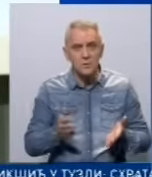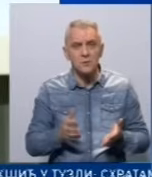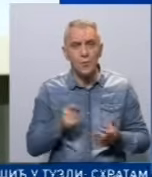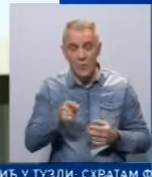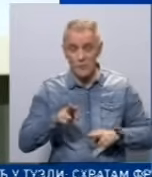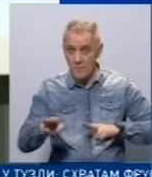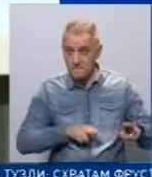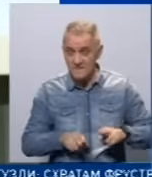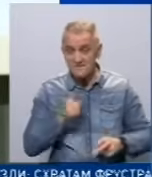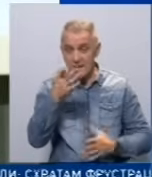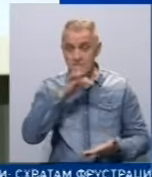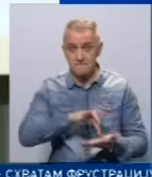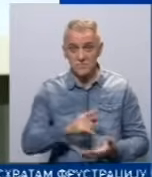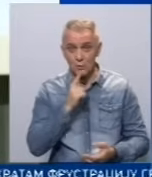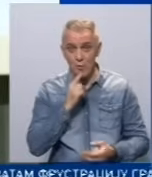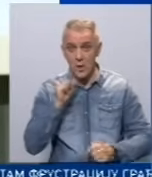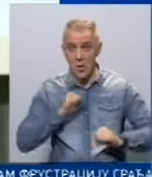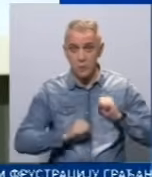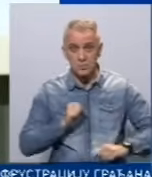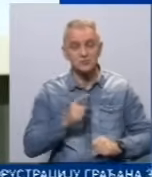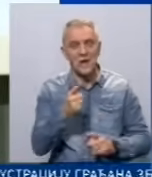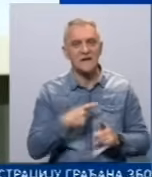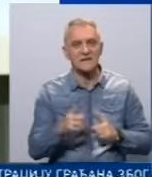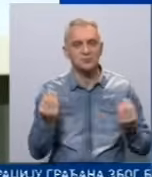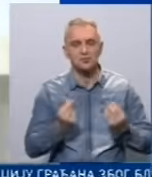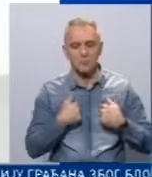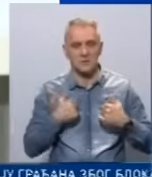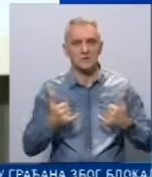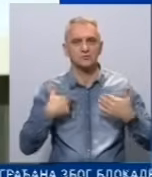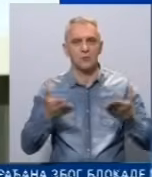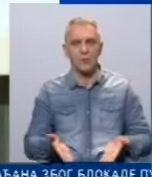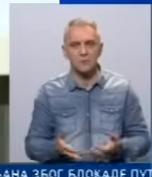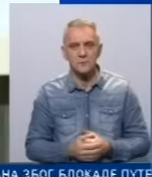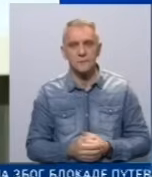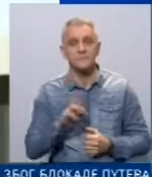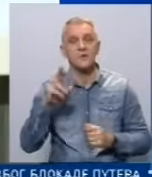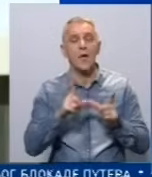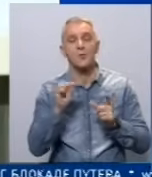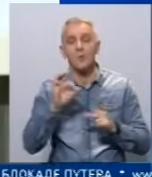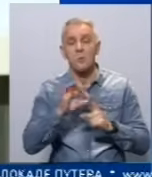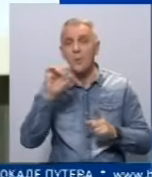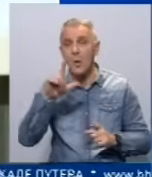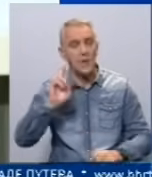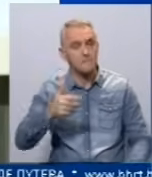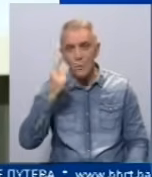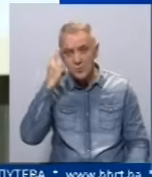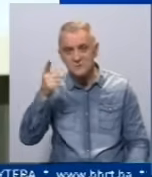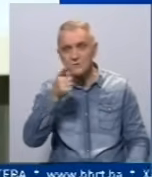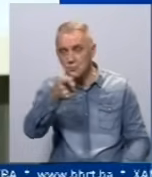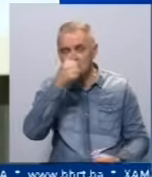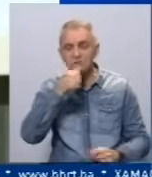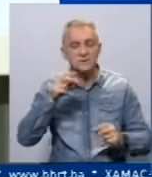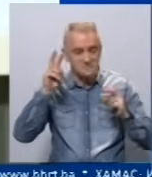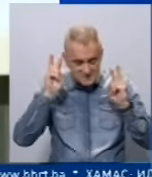ministarstva i pozicije koju obnaša je razlog zašto smo danas tu. Zato Europol mora znat ono što se